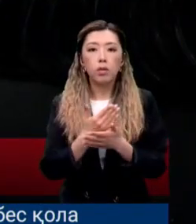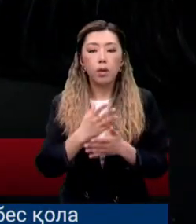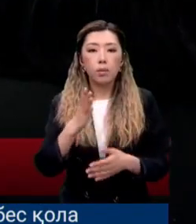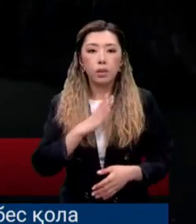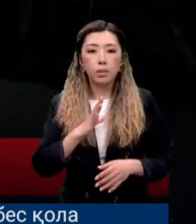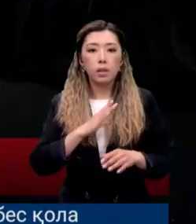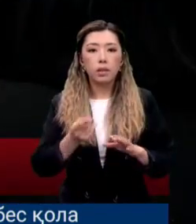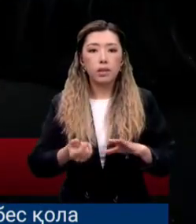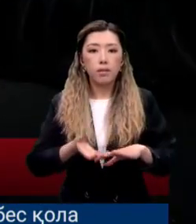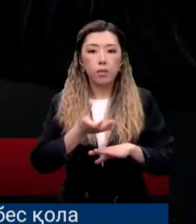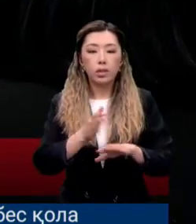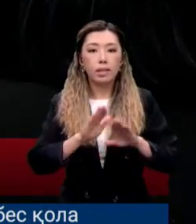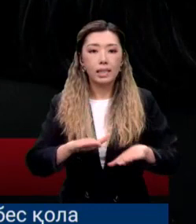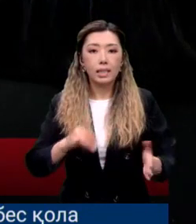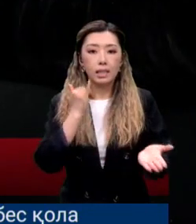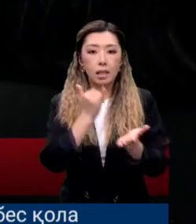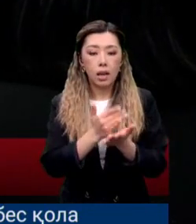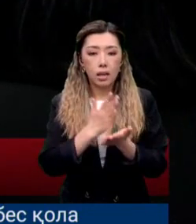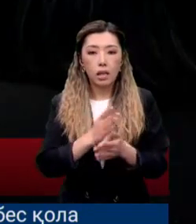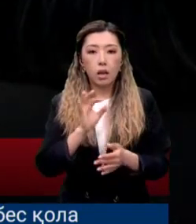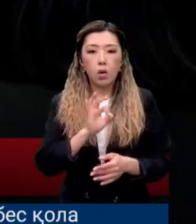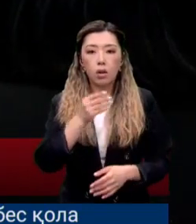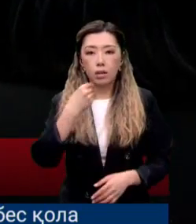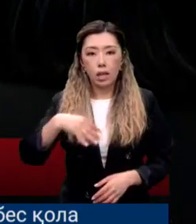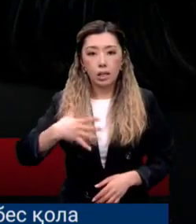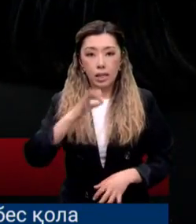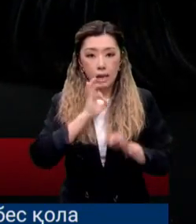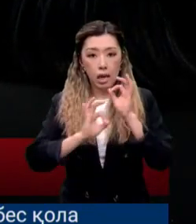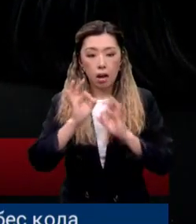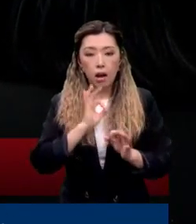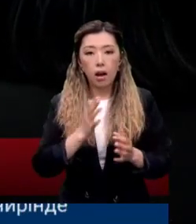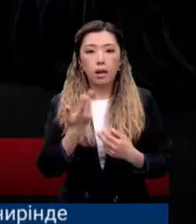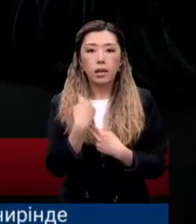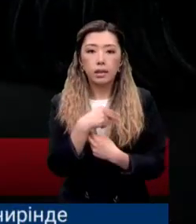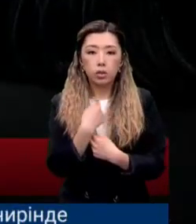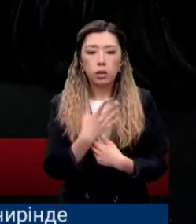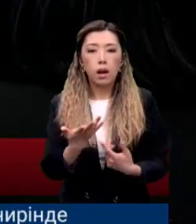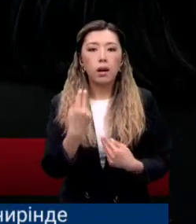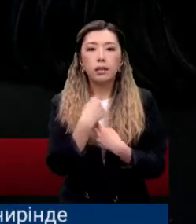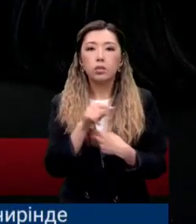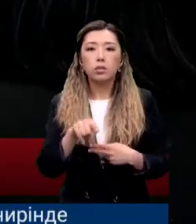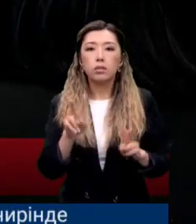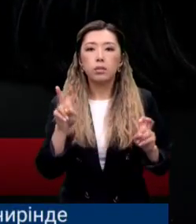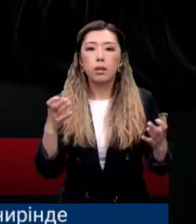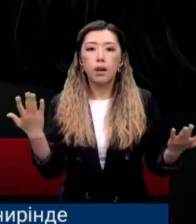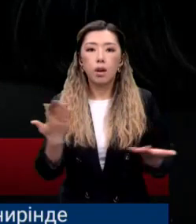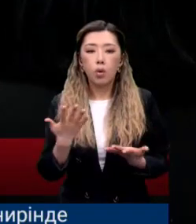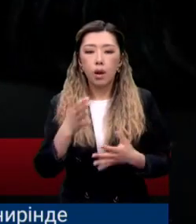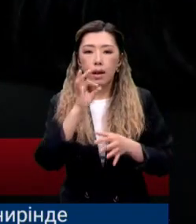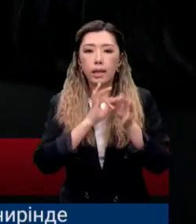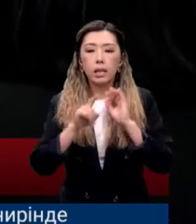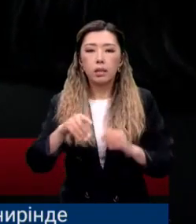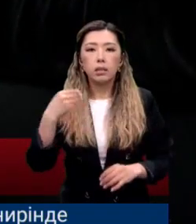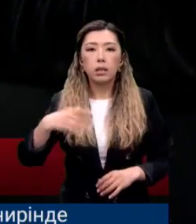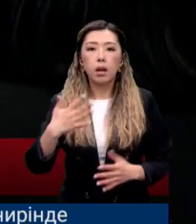сегодня мы буквально об этом говорили, на дорогостоящее лечение. Вы можете сказать подробнее, о каком лечении идет речь, что это за лекарства, вот самые дорогие лекарства в мире,